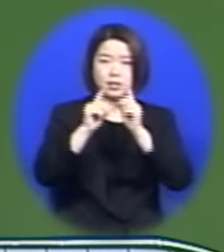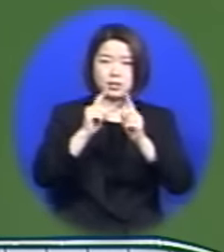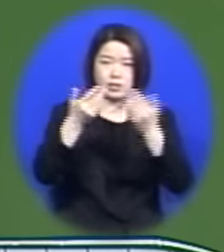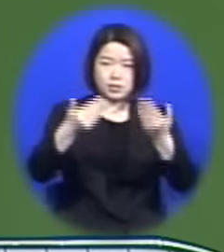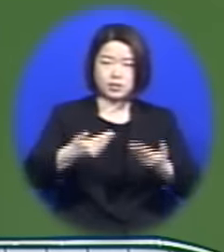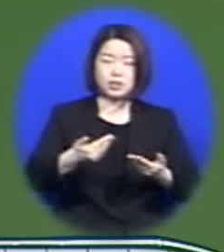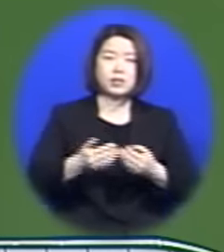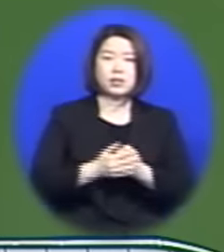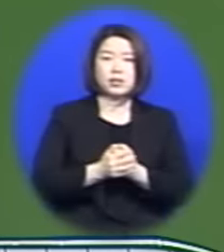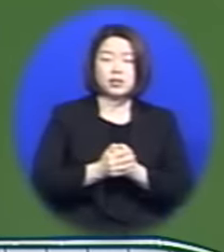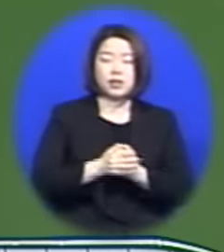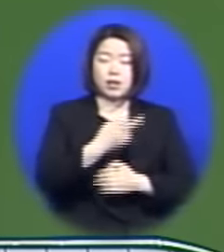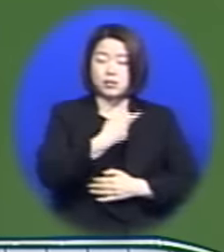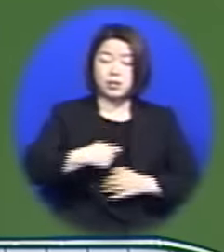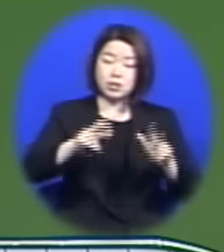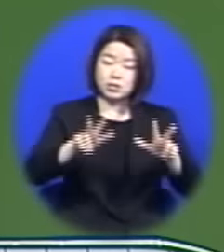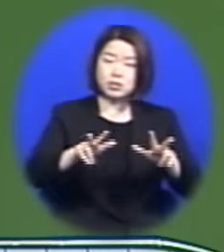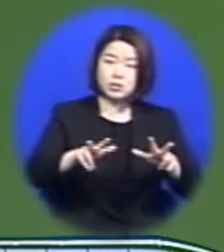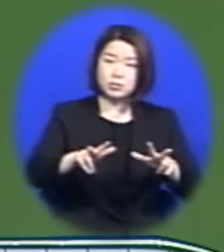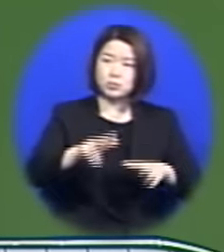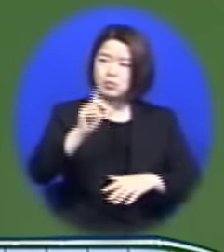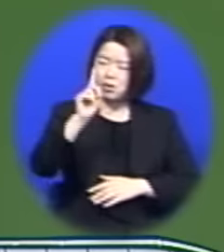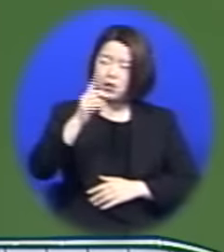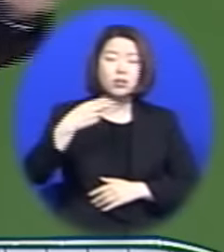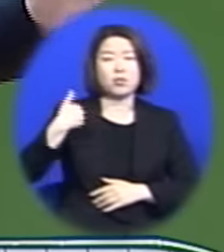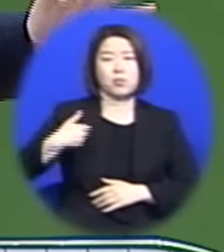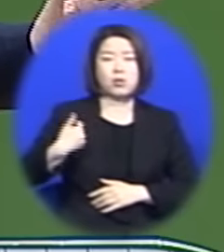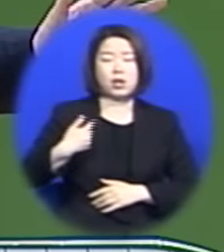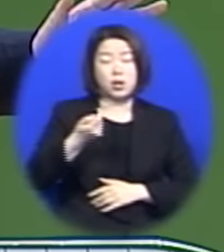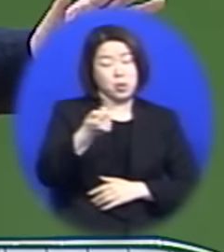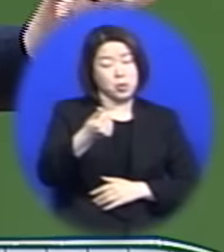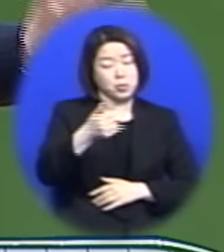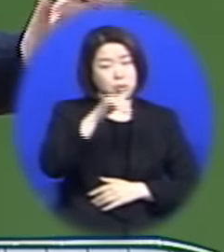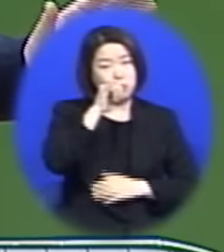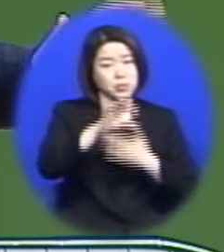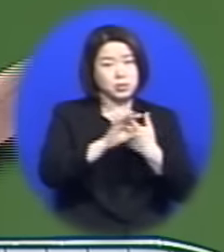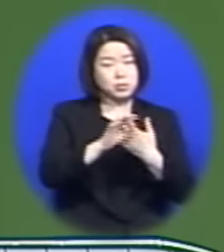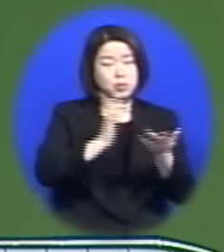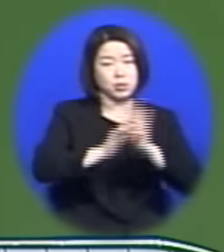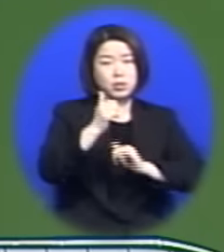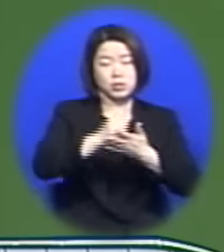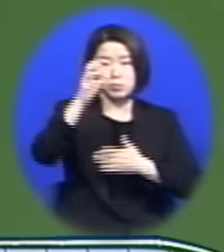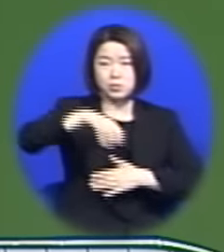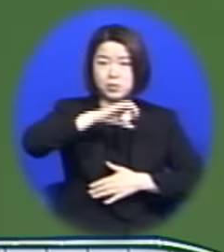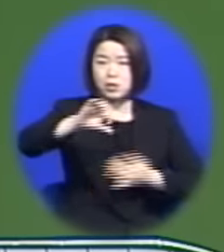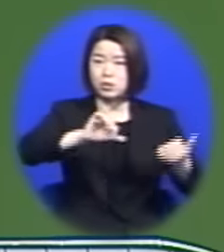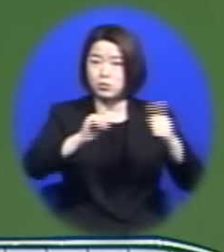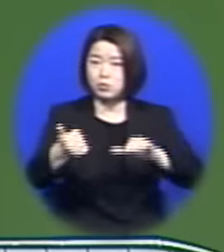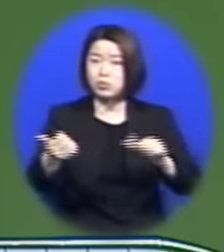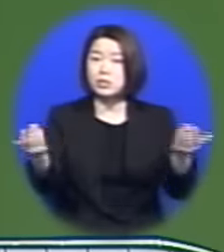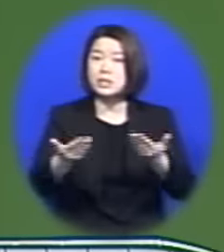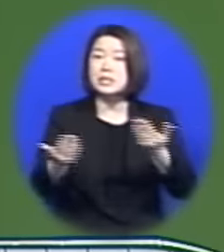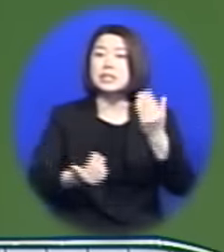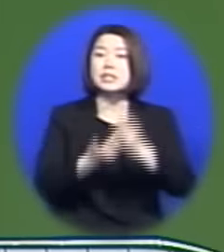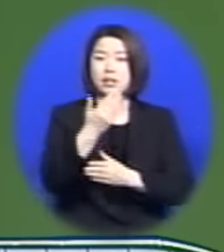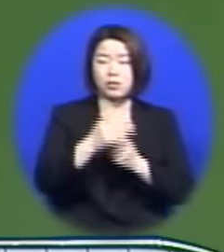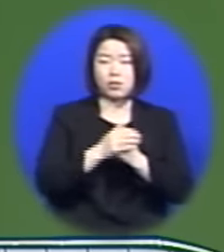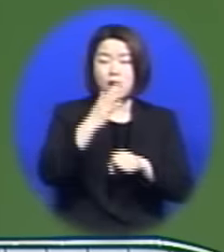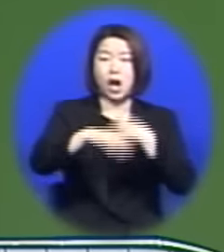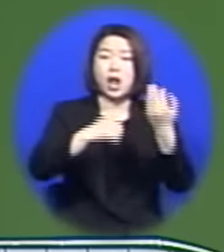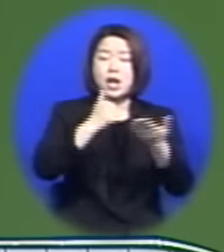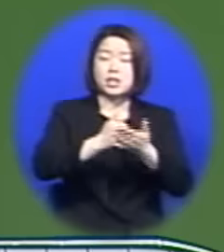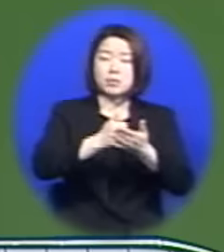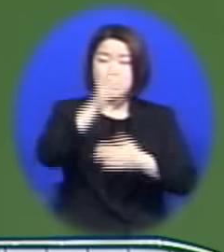제자들은 지금은 전혀 알지 못하지만 이제 조금 있으면 예수님의 십자가에 죽으시는 그런 일이 벌어집니다 하나님이 십자가에 못